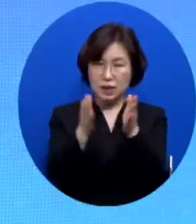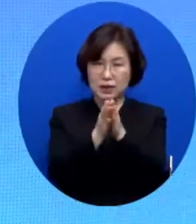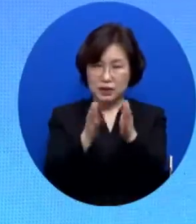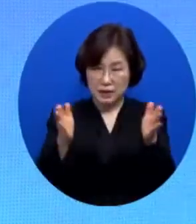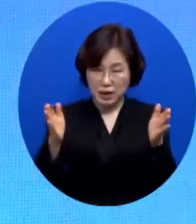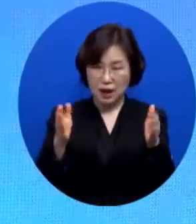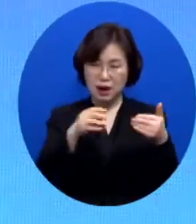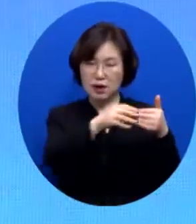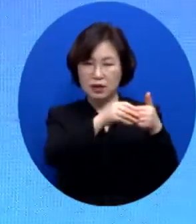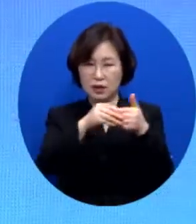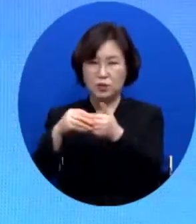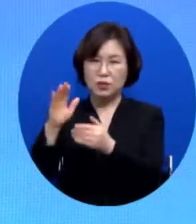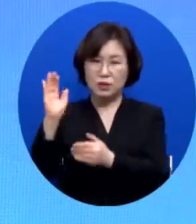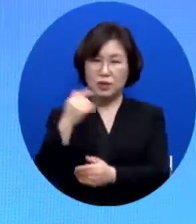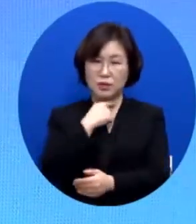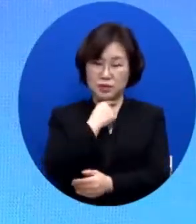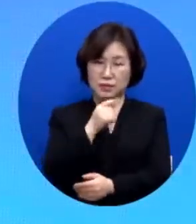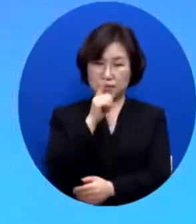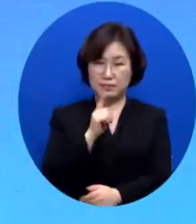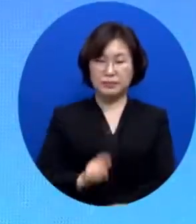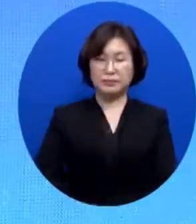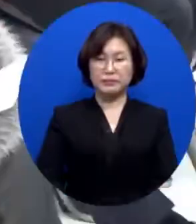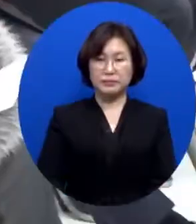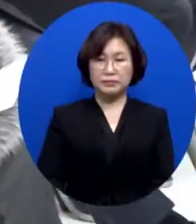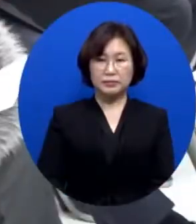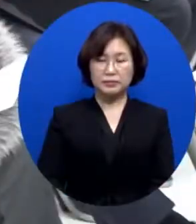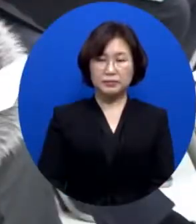길잡이 역할을 하기를 바란다고 밝혔습니다